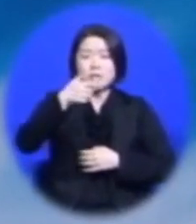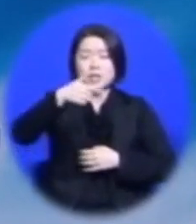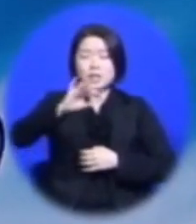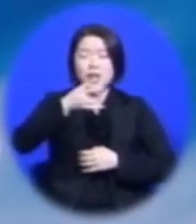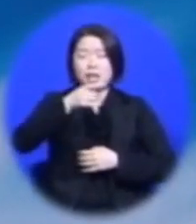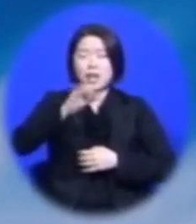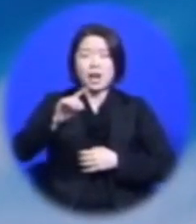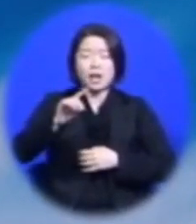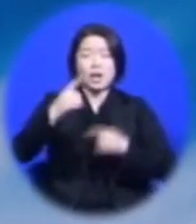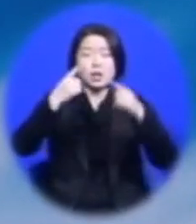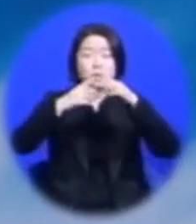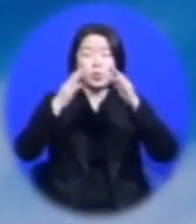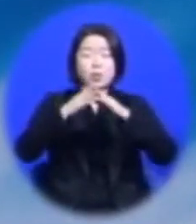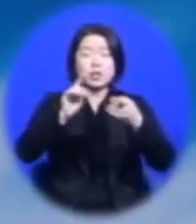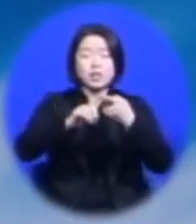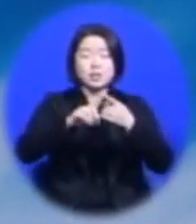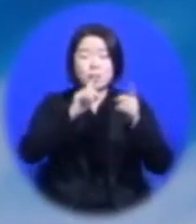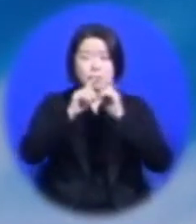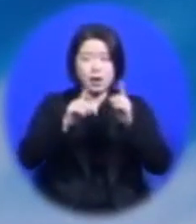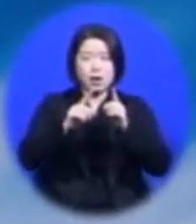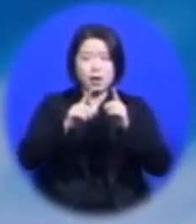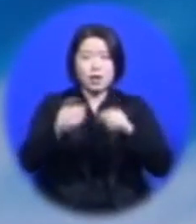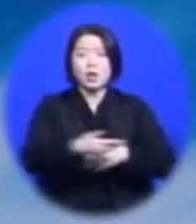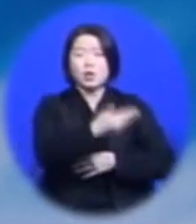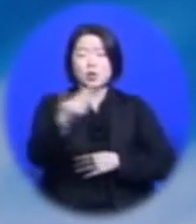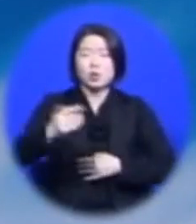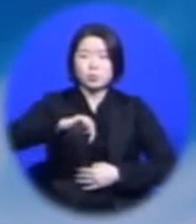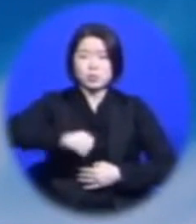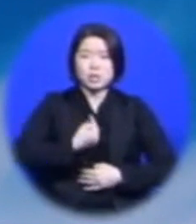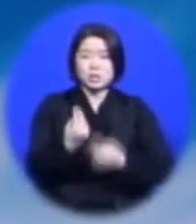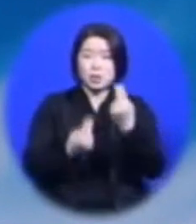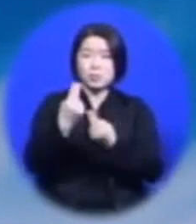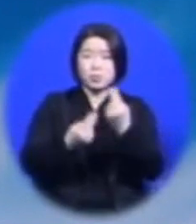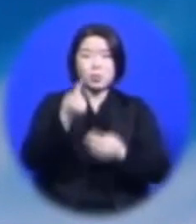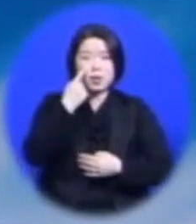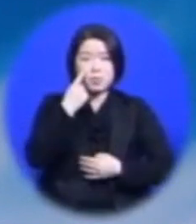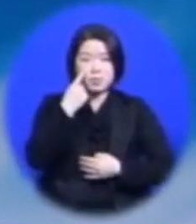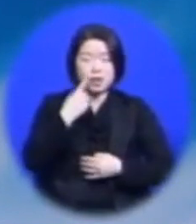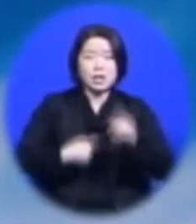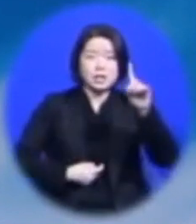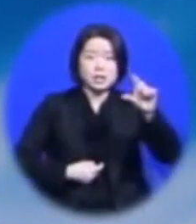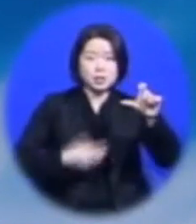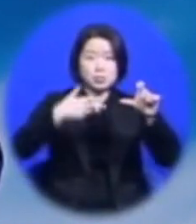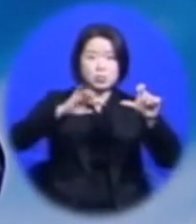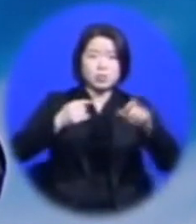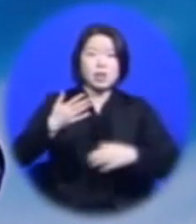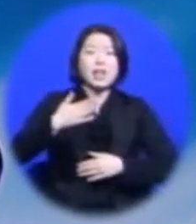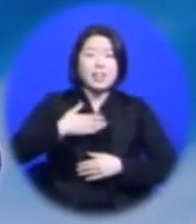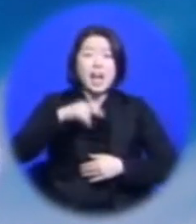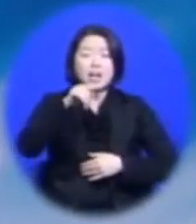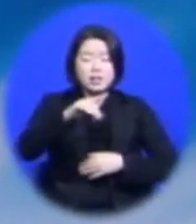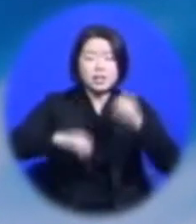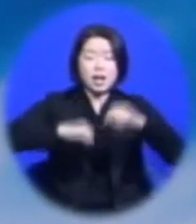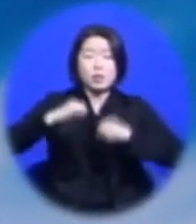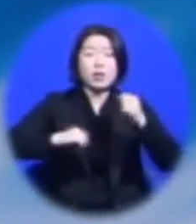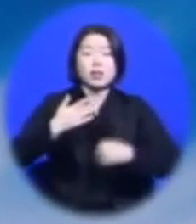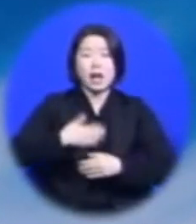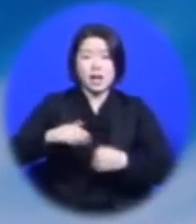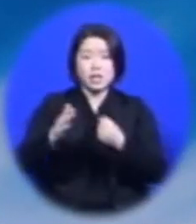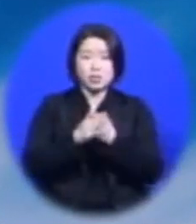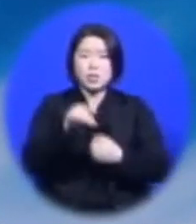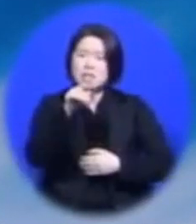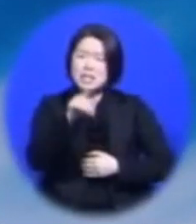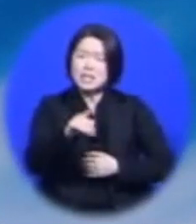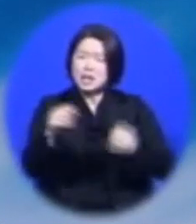한번 여러분 자신과 한번 비교해 보십시오. 15절 말씀에 내가 내 행위를 아노니